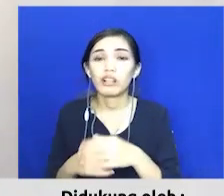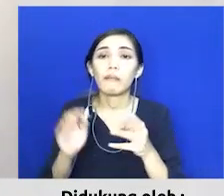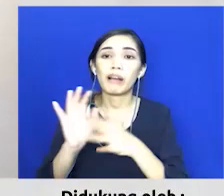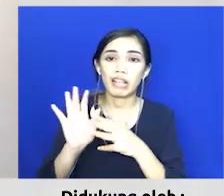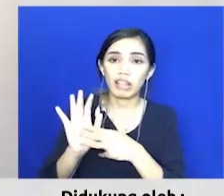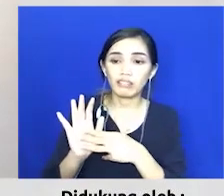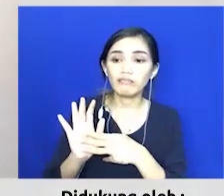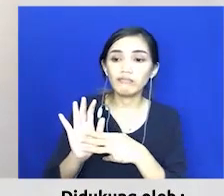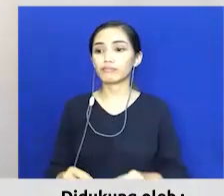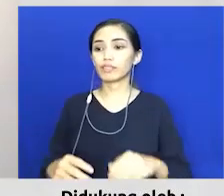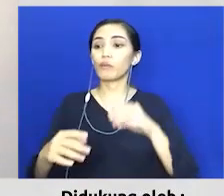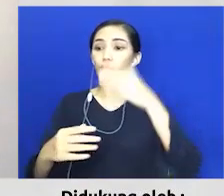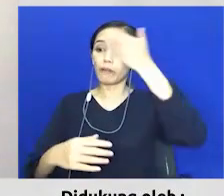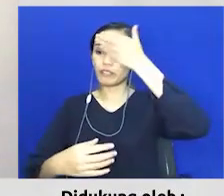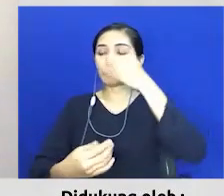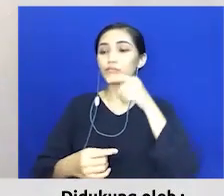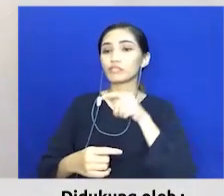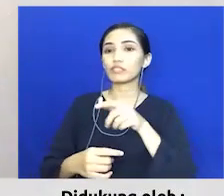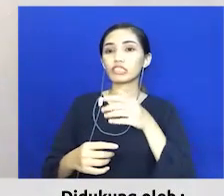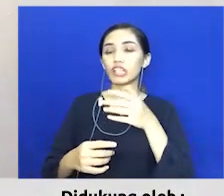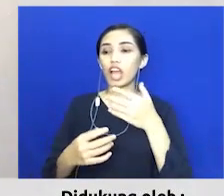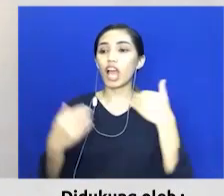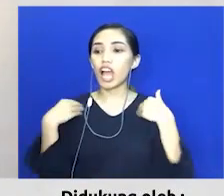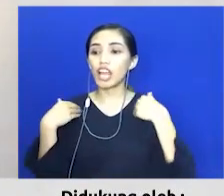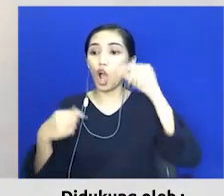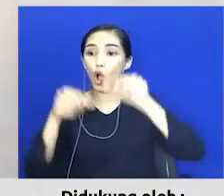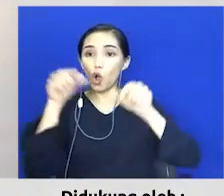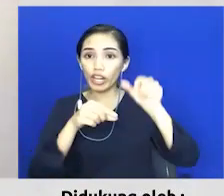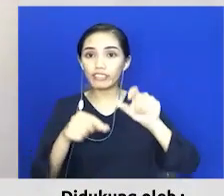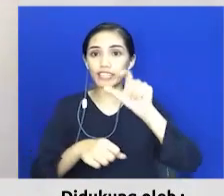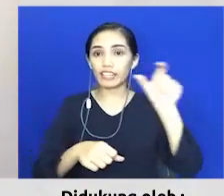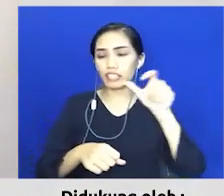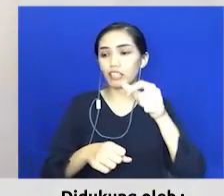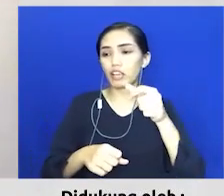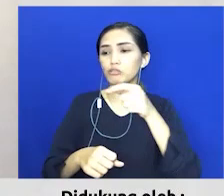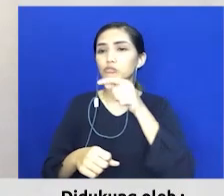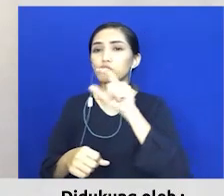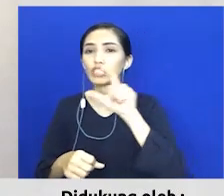mengkotak-kotakkan film sehingga ada orang, saya cari yang begini, saya cari yang begini, ya terserah aja